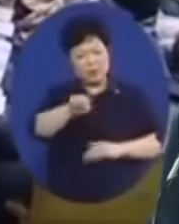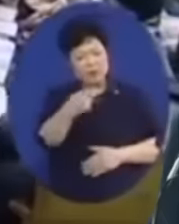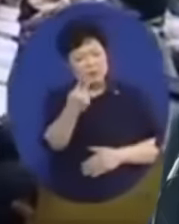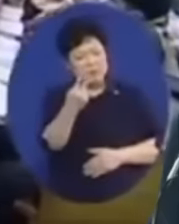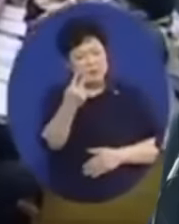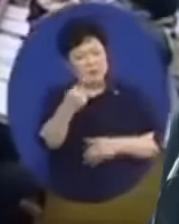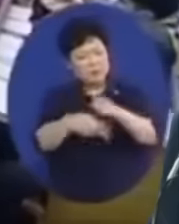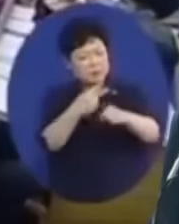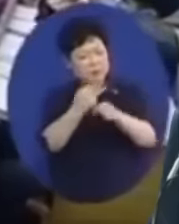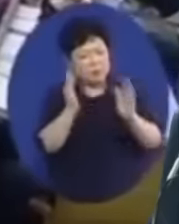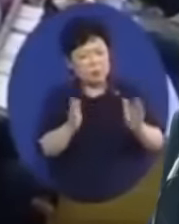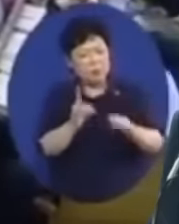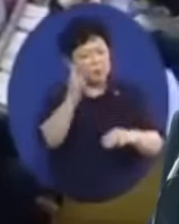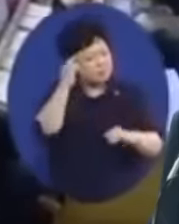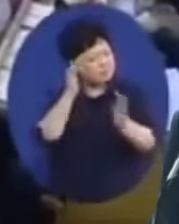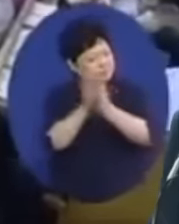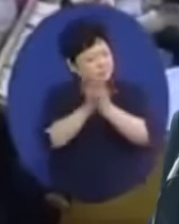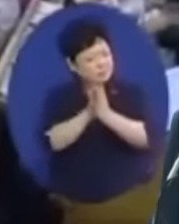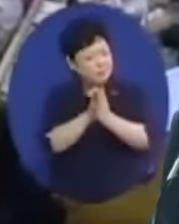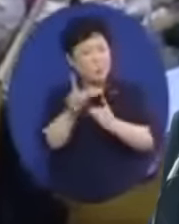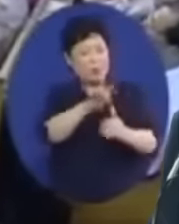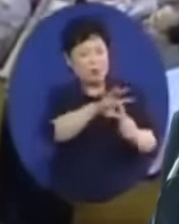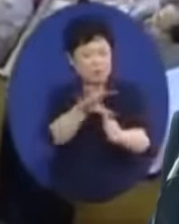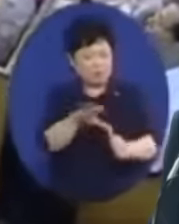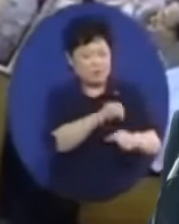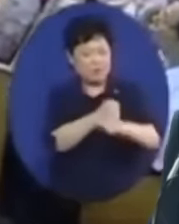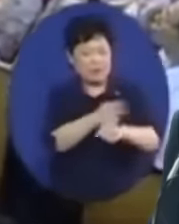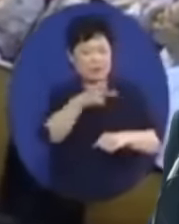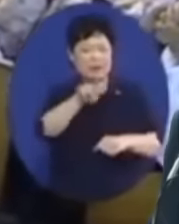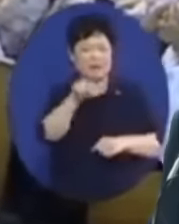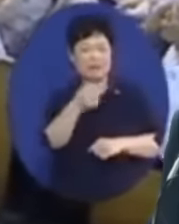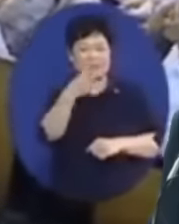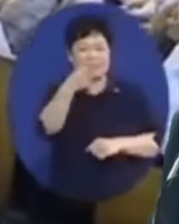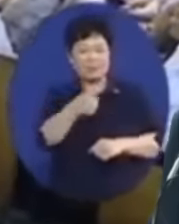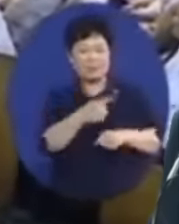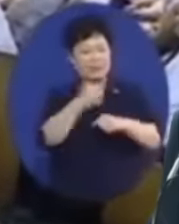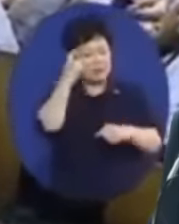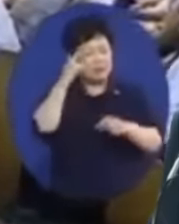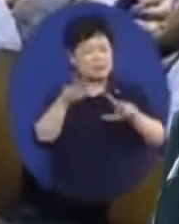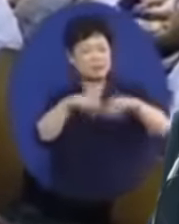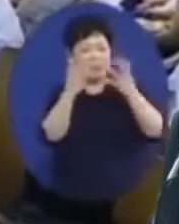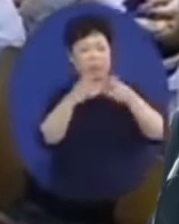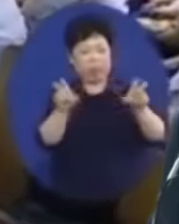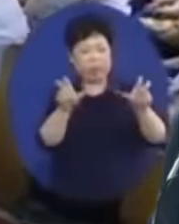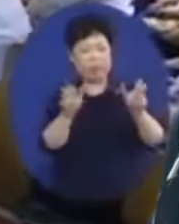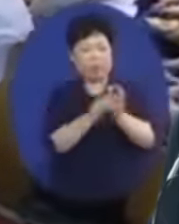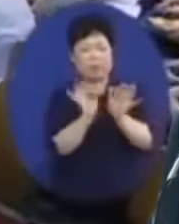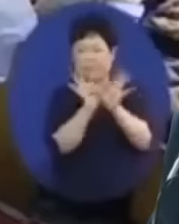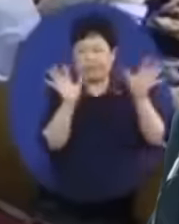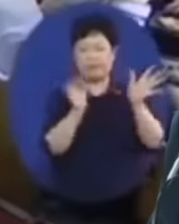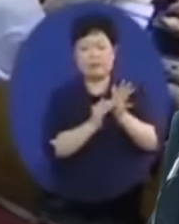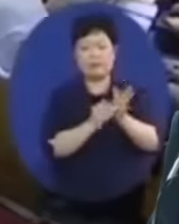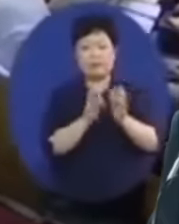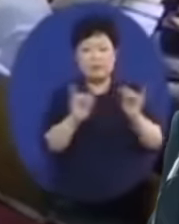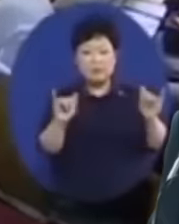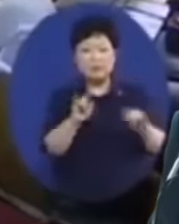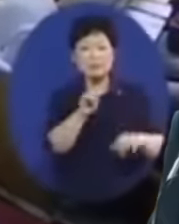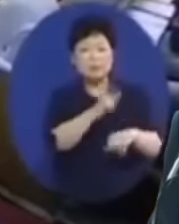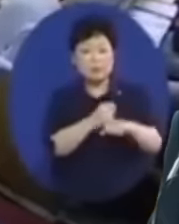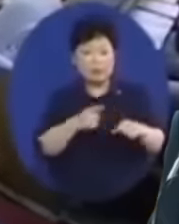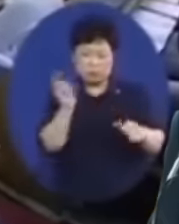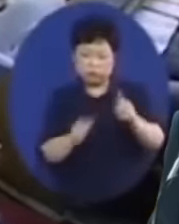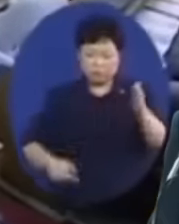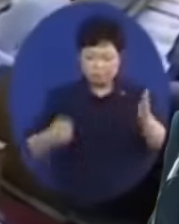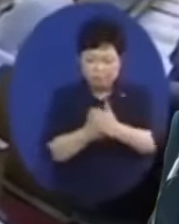동안 모든 사상계를 지배해왔습니다. 그러나 오늘날 칸트의 이 사상은 산산조각이라고 말하는 것입니다. 인간이 아무리 굳은